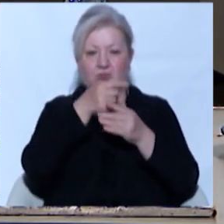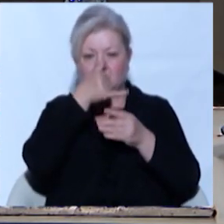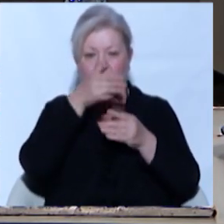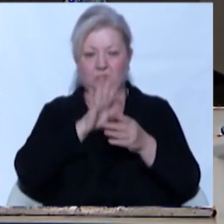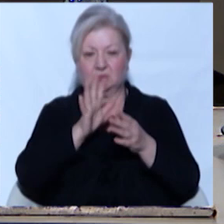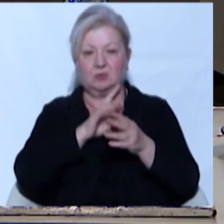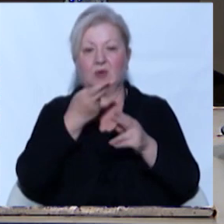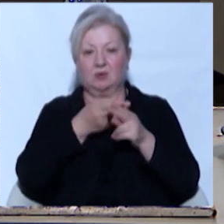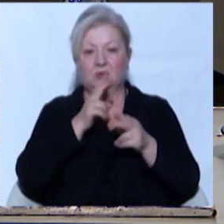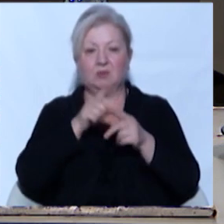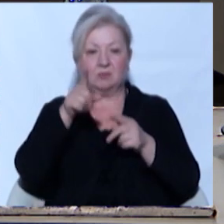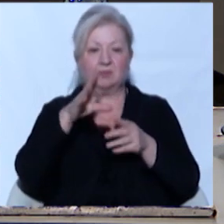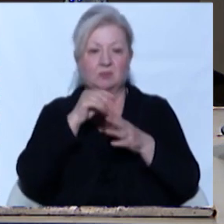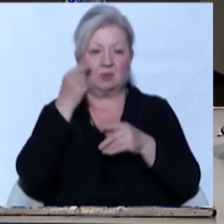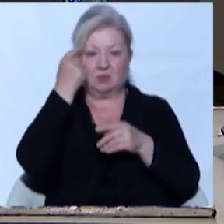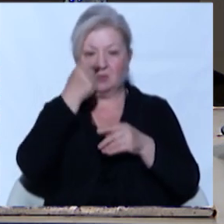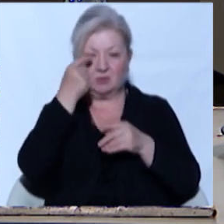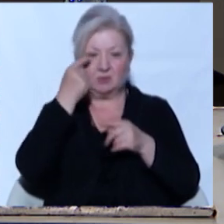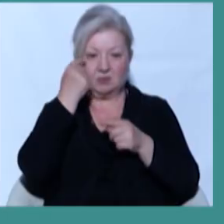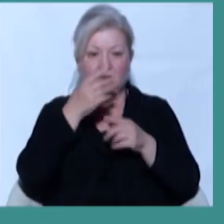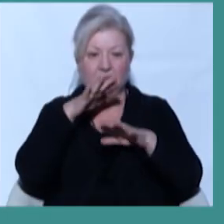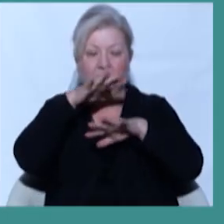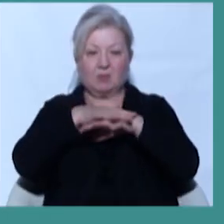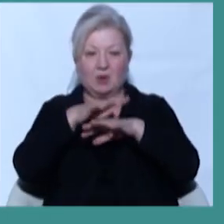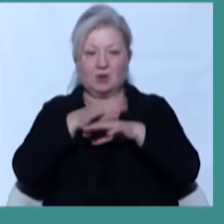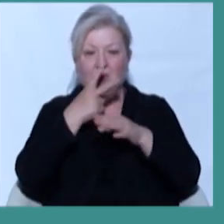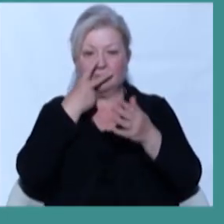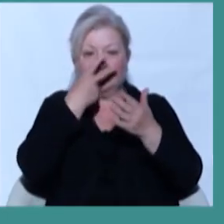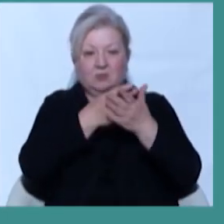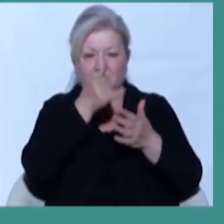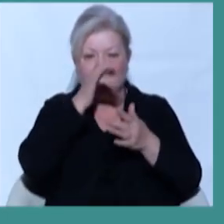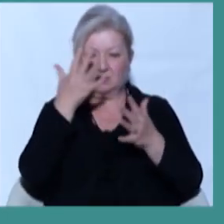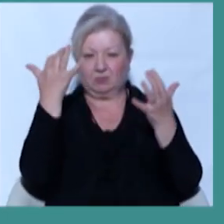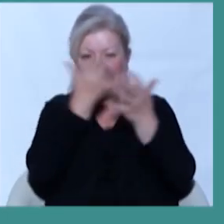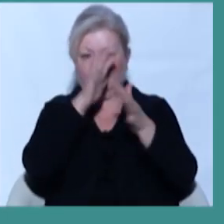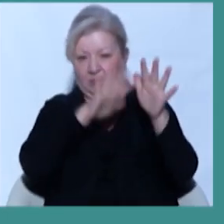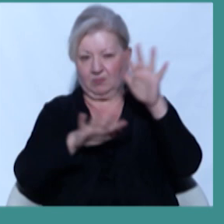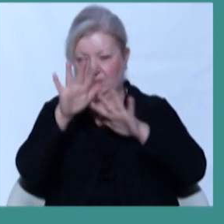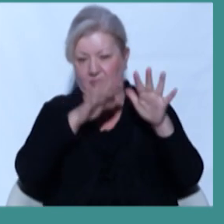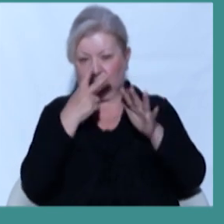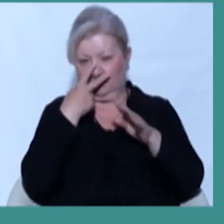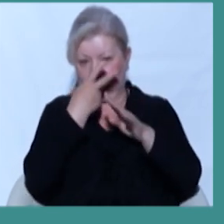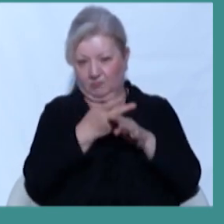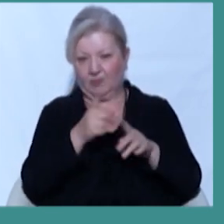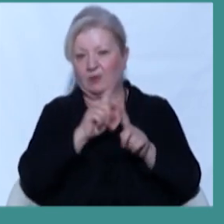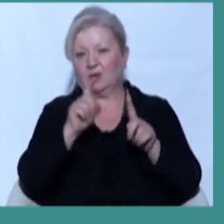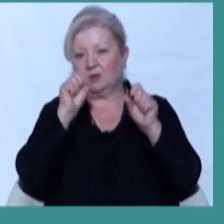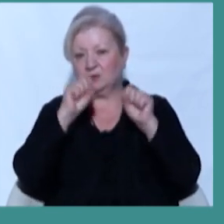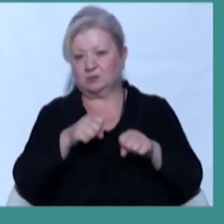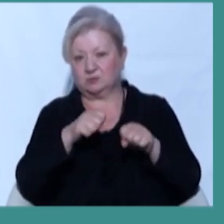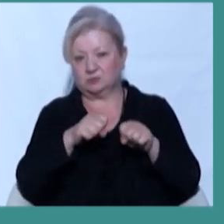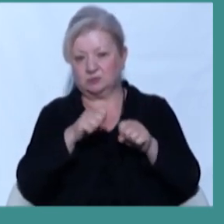მაშინ ბადურაზე აღარ ფოკუსირდება გამოსახულება და აი ასე ბუნდოვნად ხედავთ მას. რა გამოსავალი არსებობს